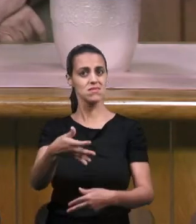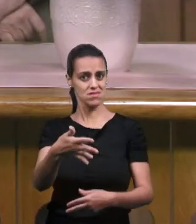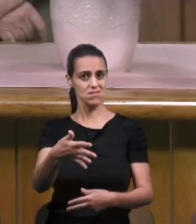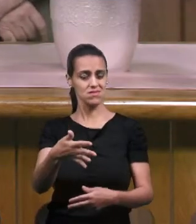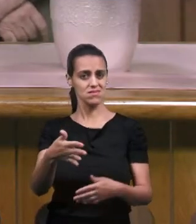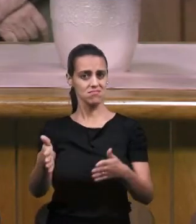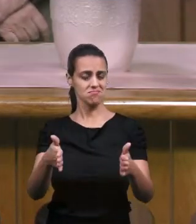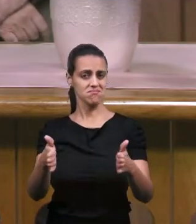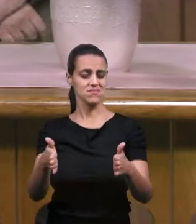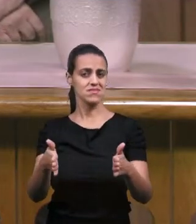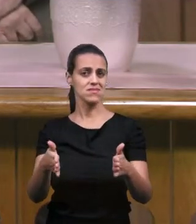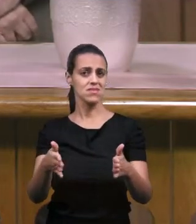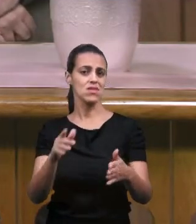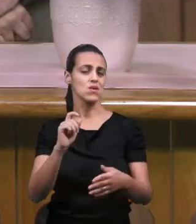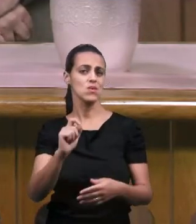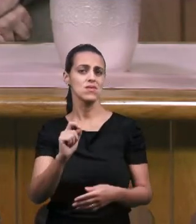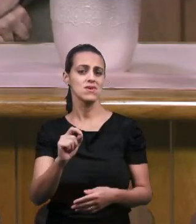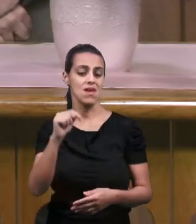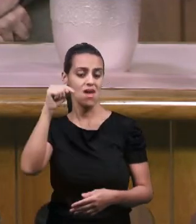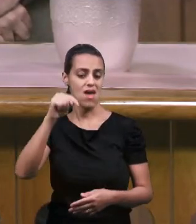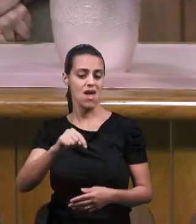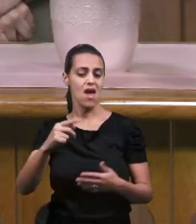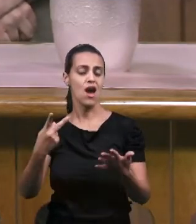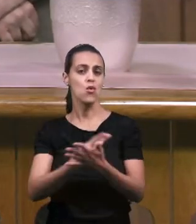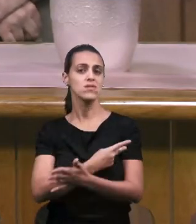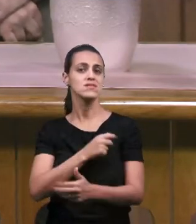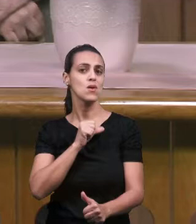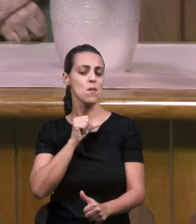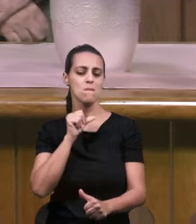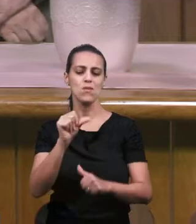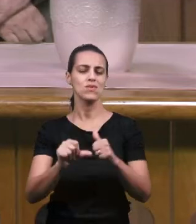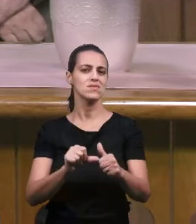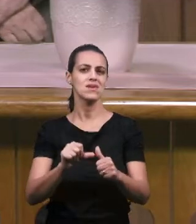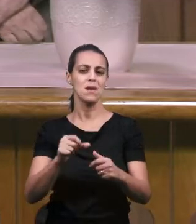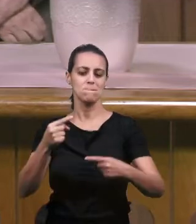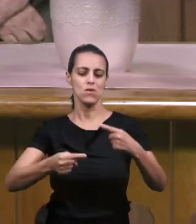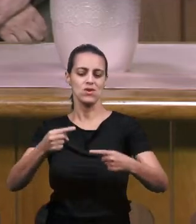frère, un changement politique dans le